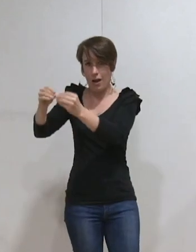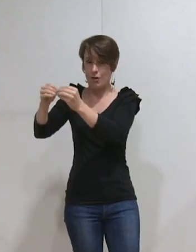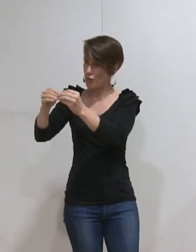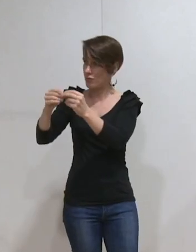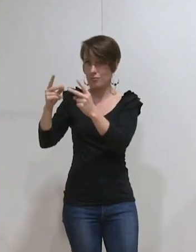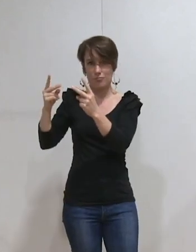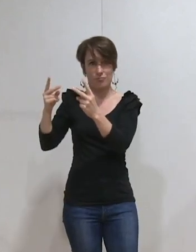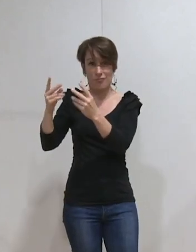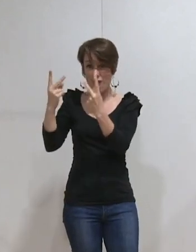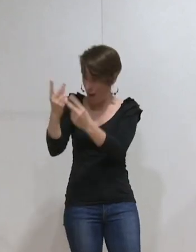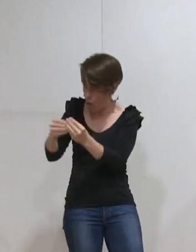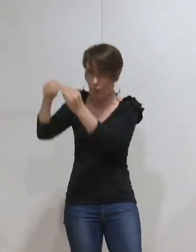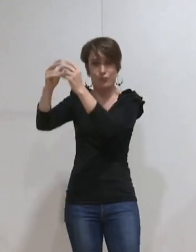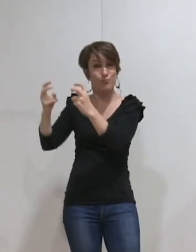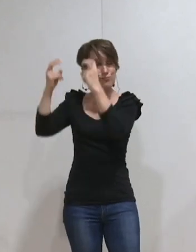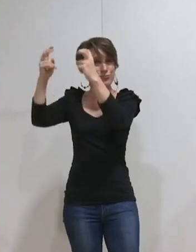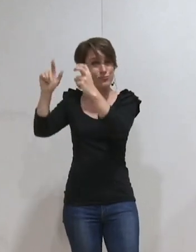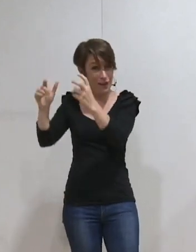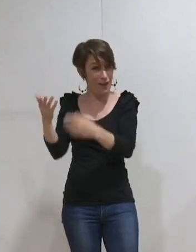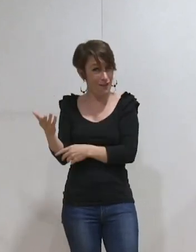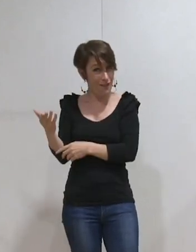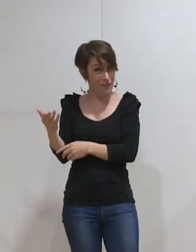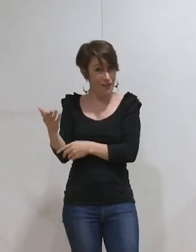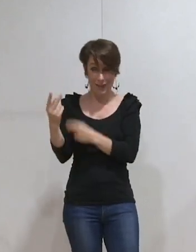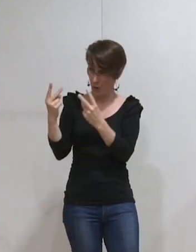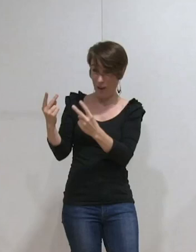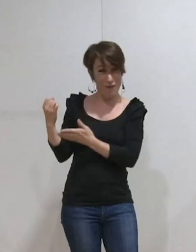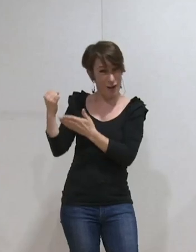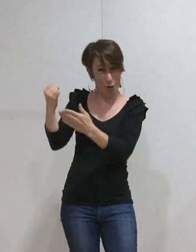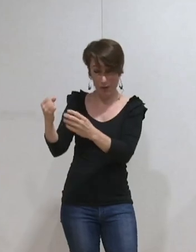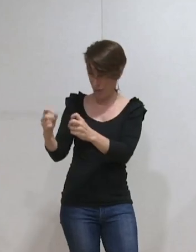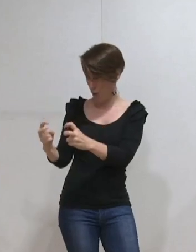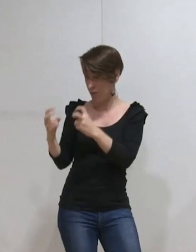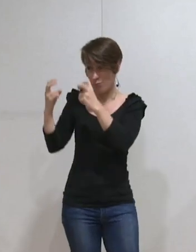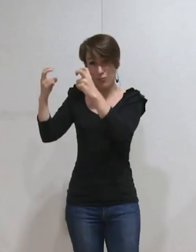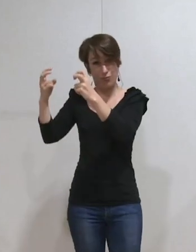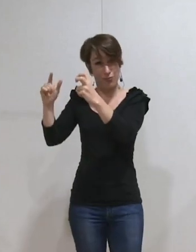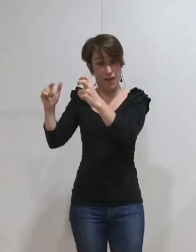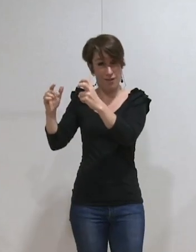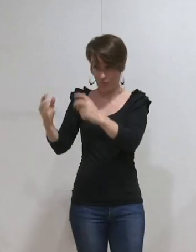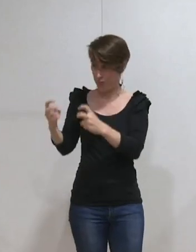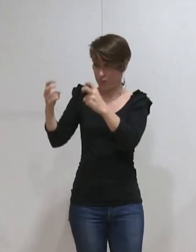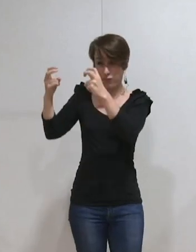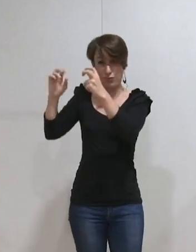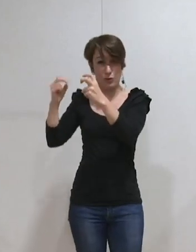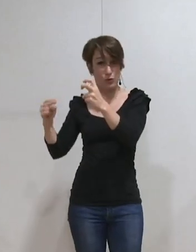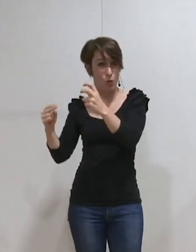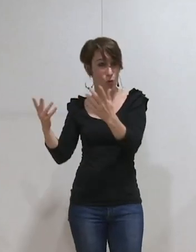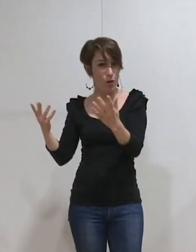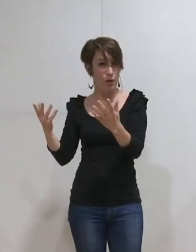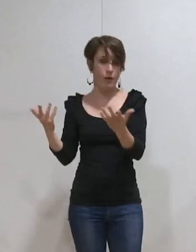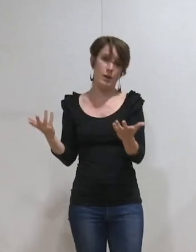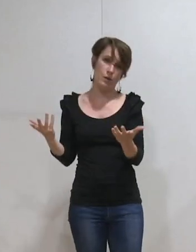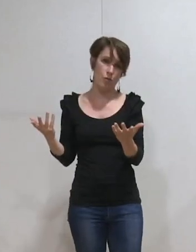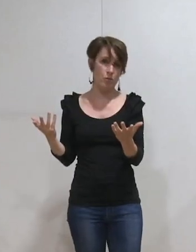et est-ce que cette collection cette valeur patrimoniale contribue ou pas à une chose qui moi m cher